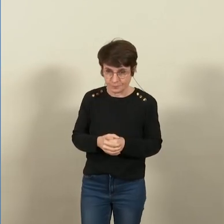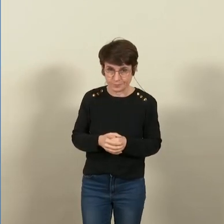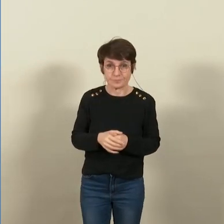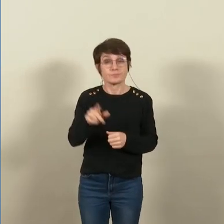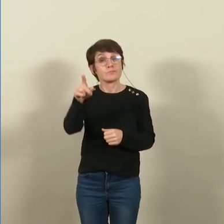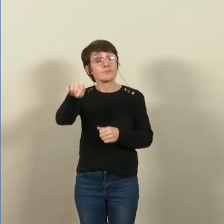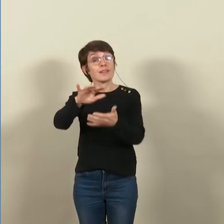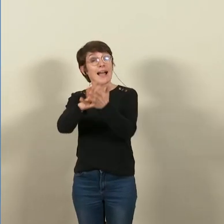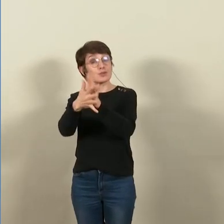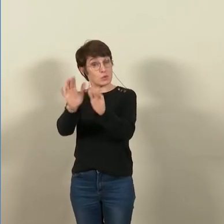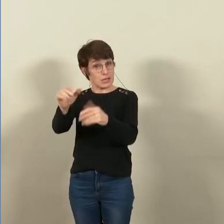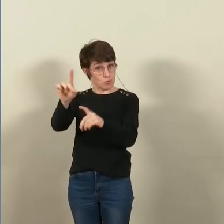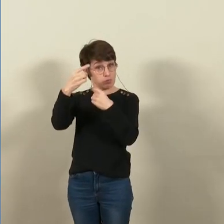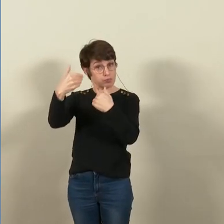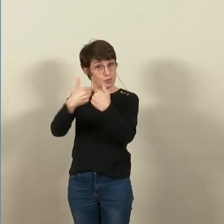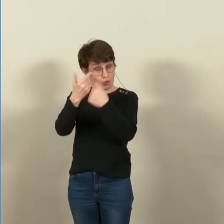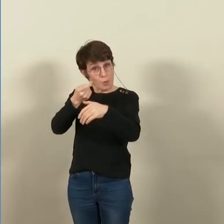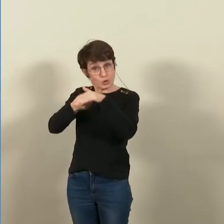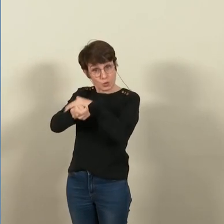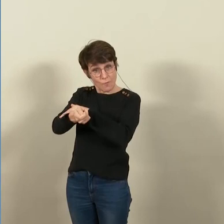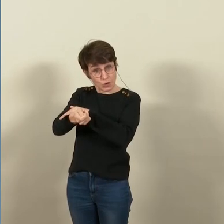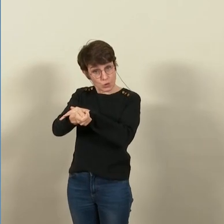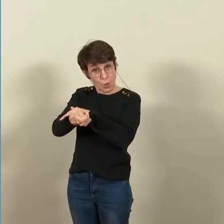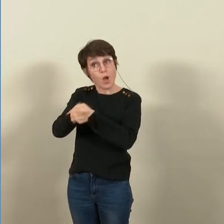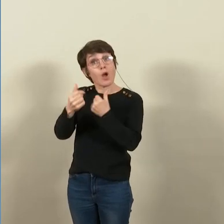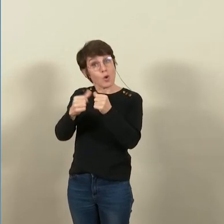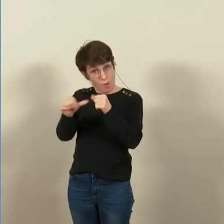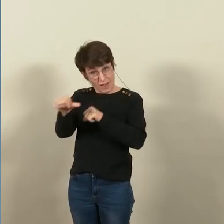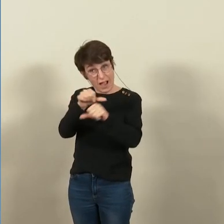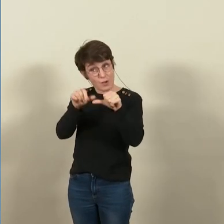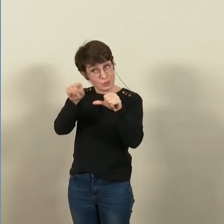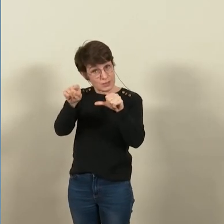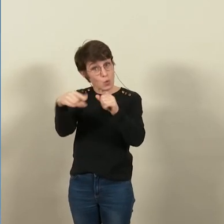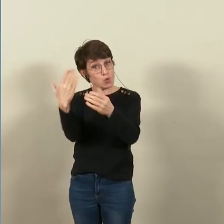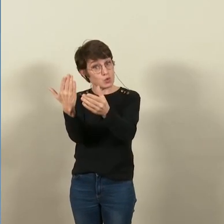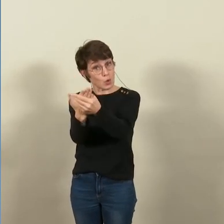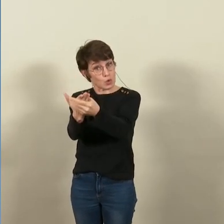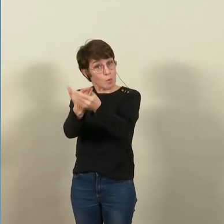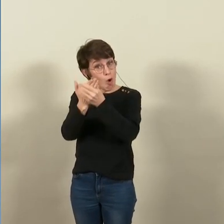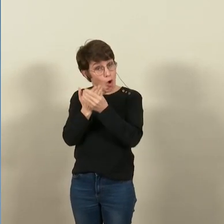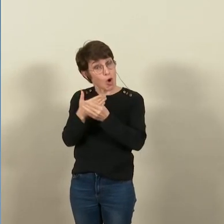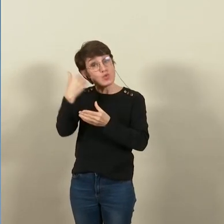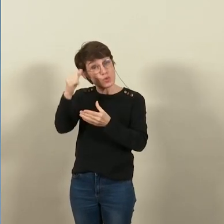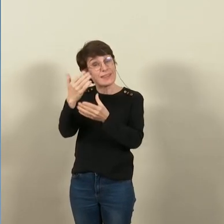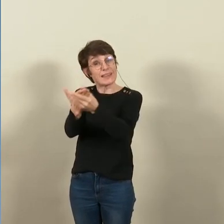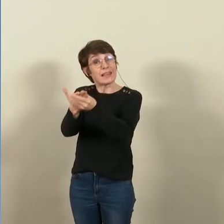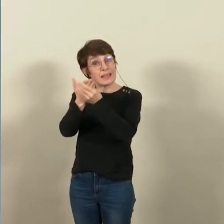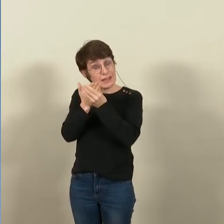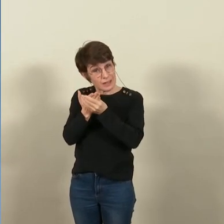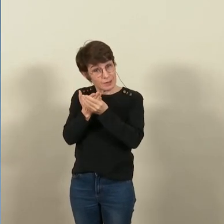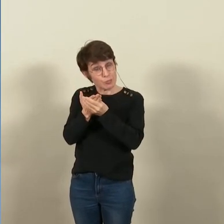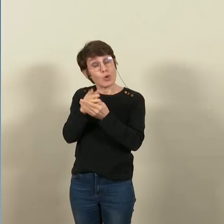de subvention les associations sportifes devront mentionner dans un document unique au minimum